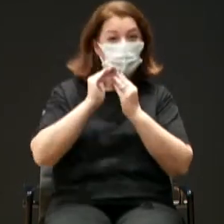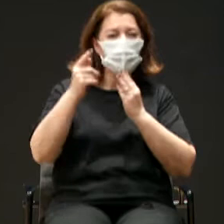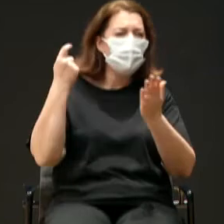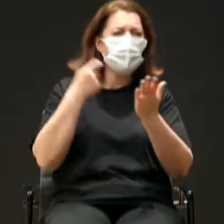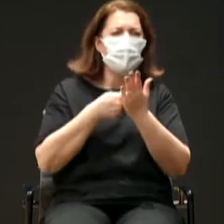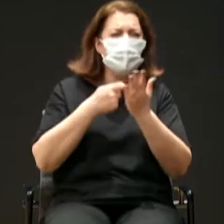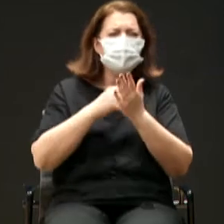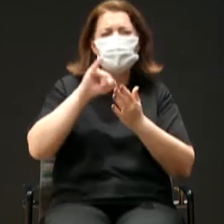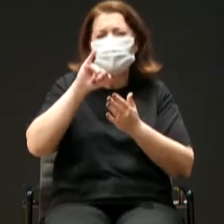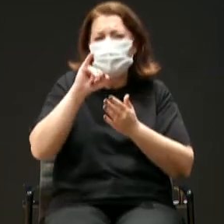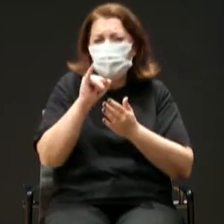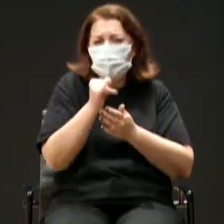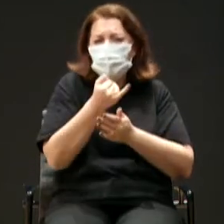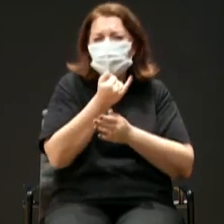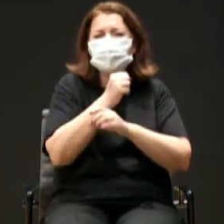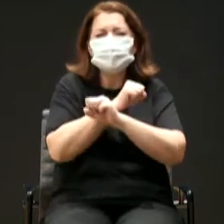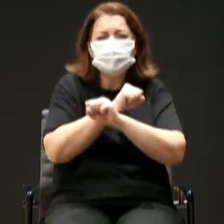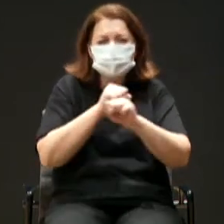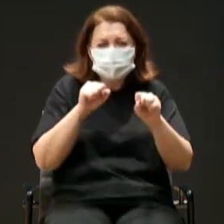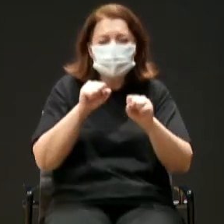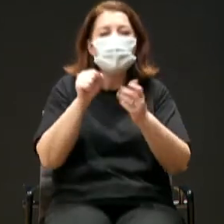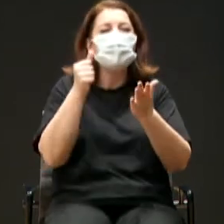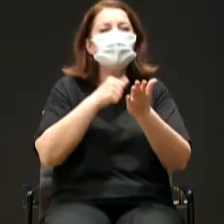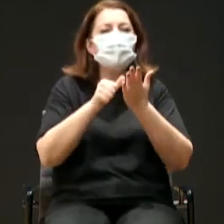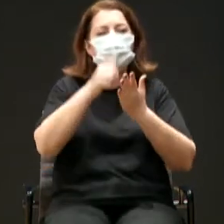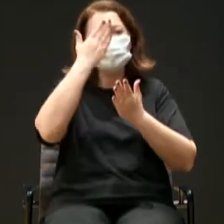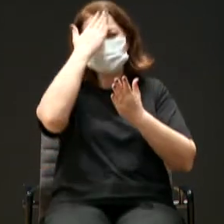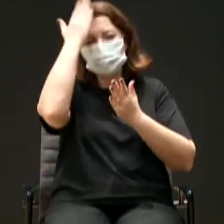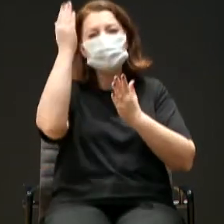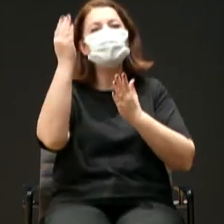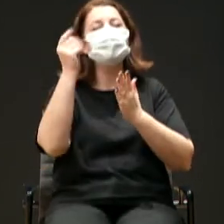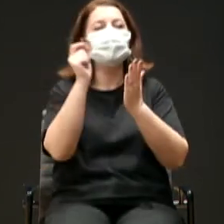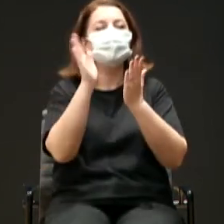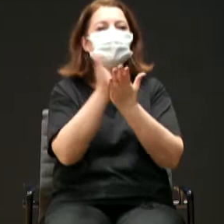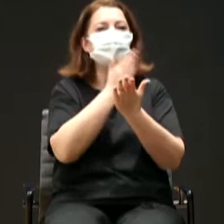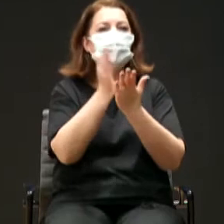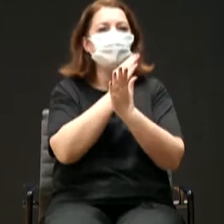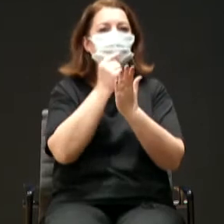bedelleri tarihin şerefli sayfalarına nakşetmiştir.